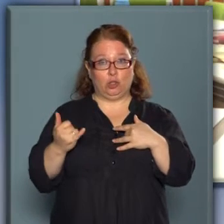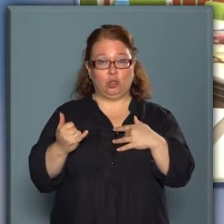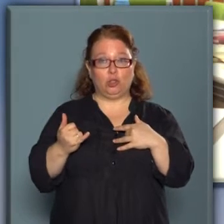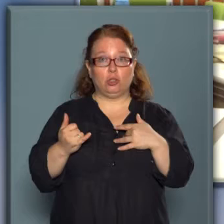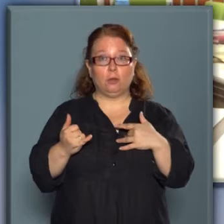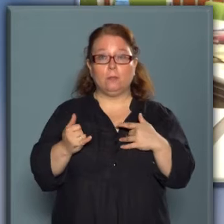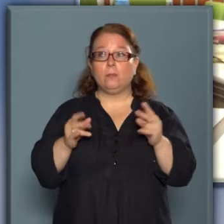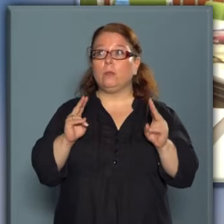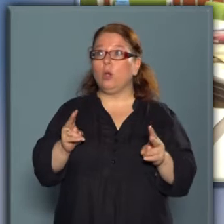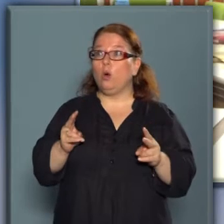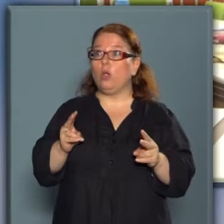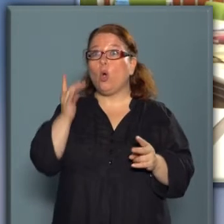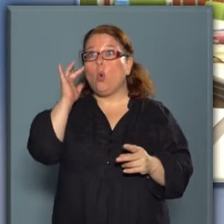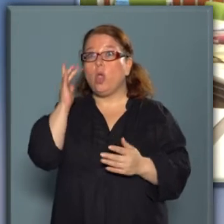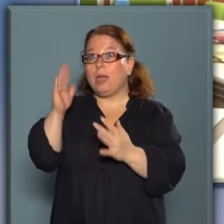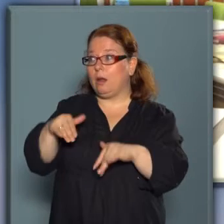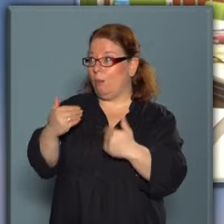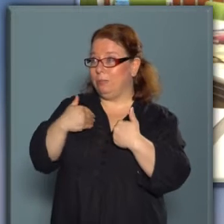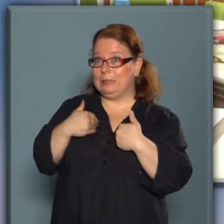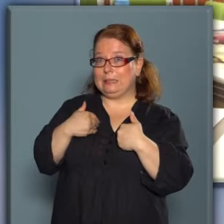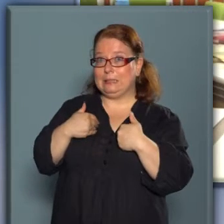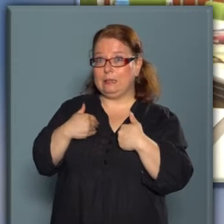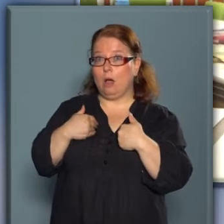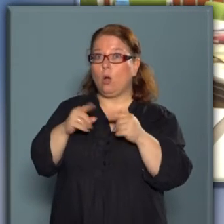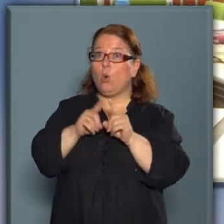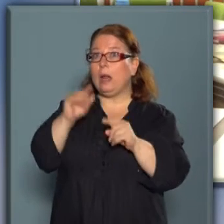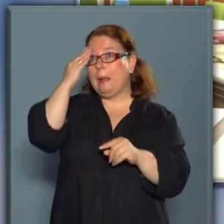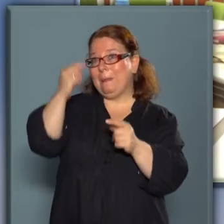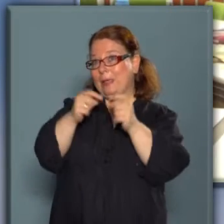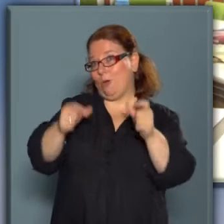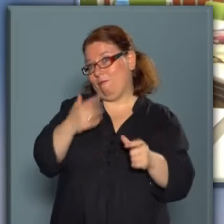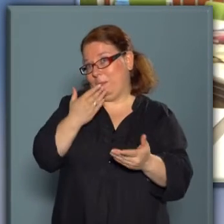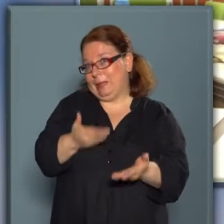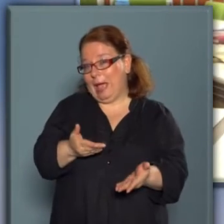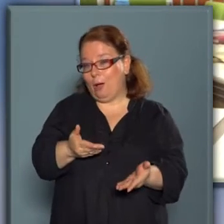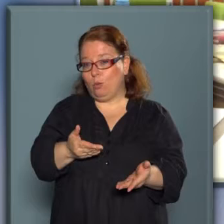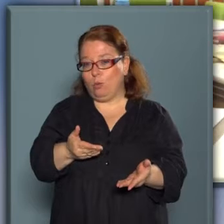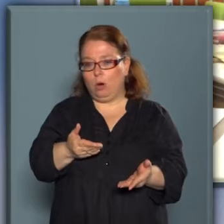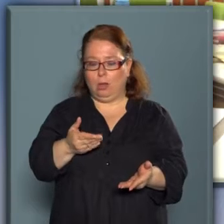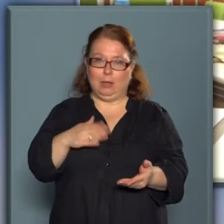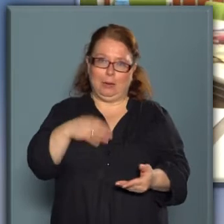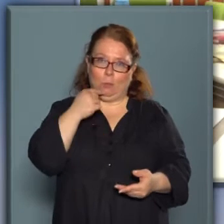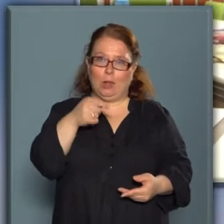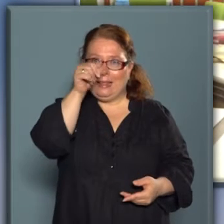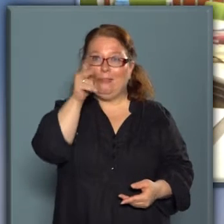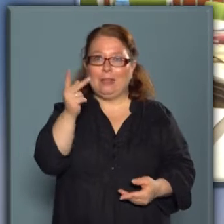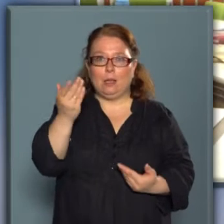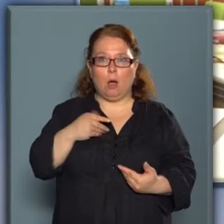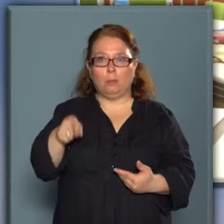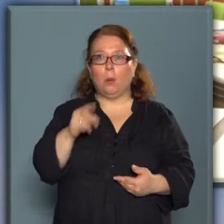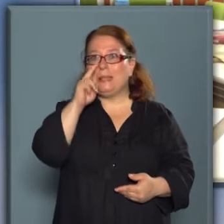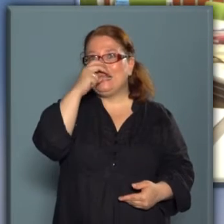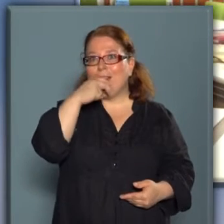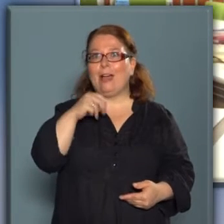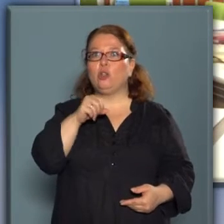megtiszteltetés, hogy a gondjainkra bíznak egy olyan emlékkönyvet, hagyd mondjam a nevét, akitől kaptam,